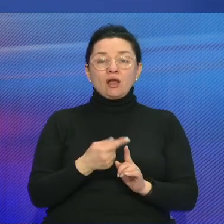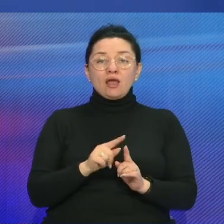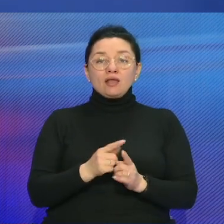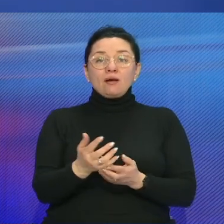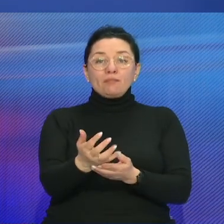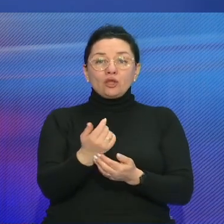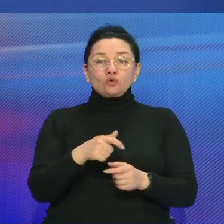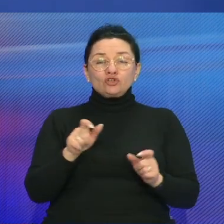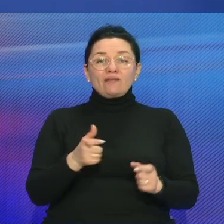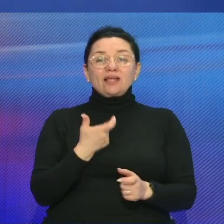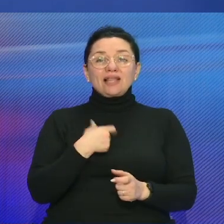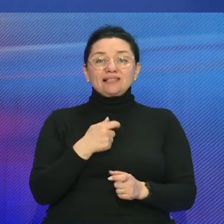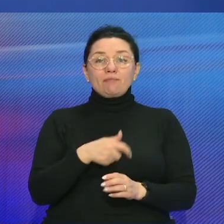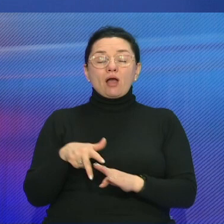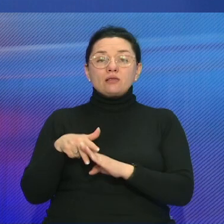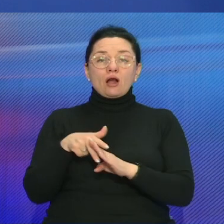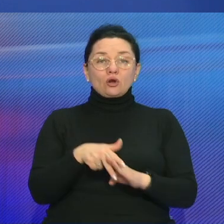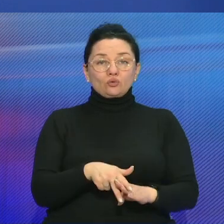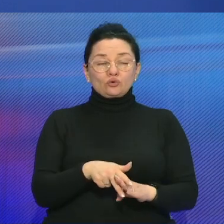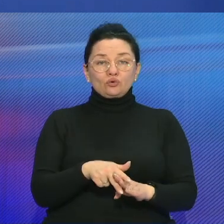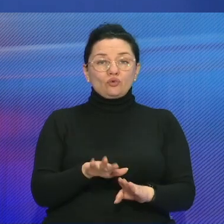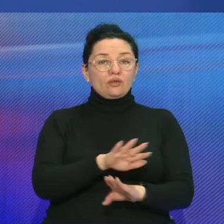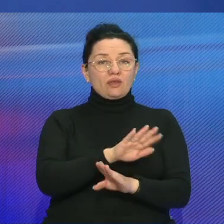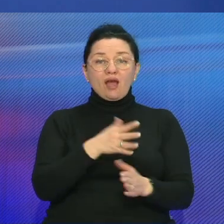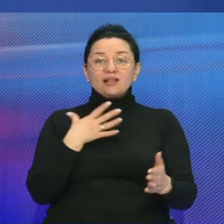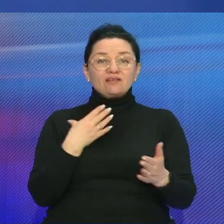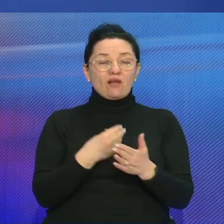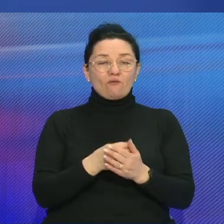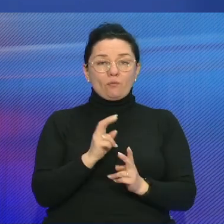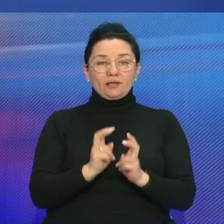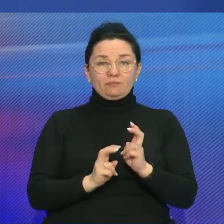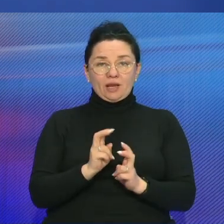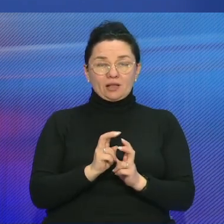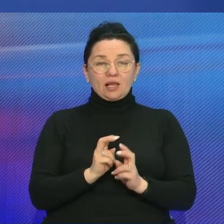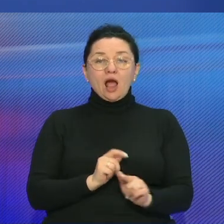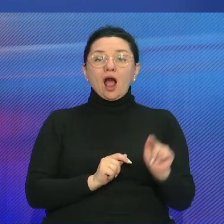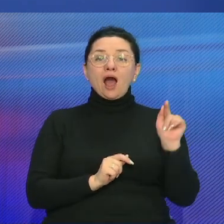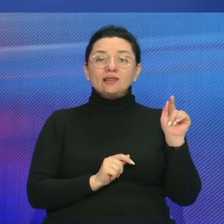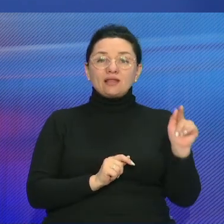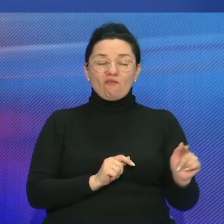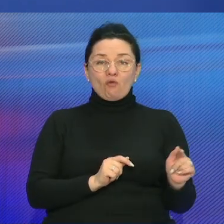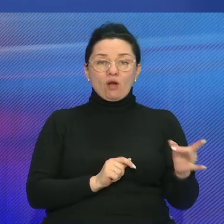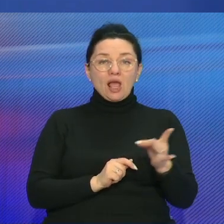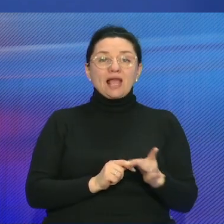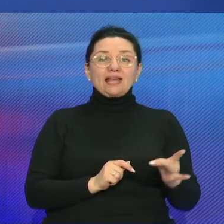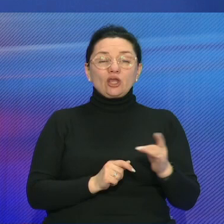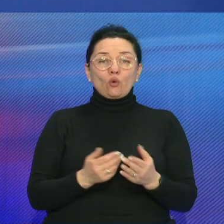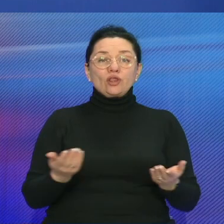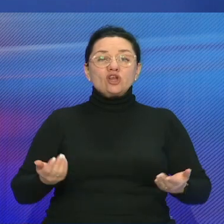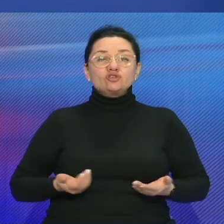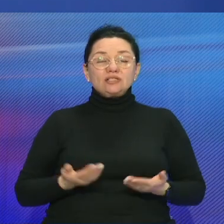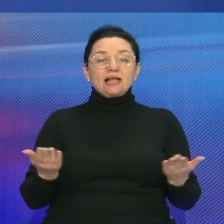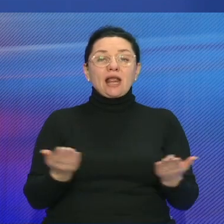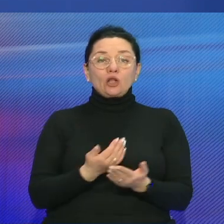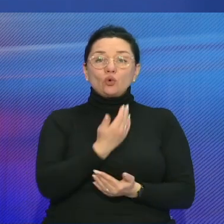по решению вопросов не своего предприятия, а того региона, жители которого его